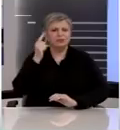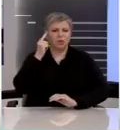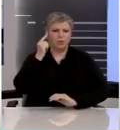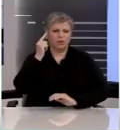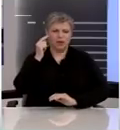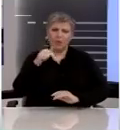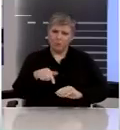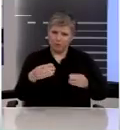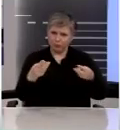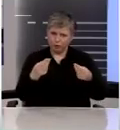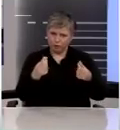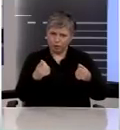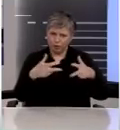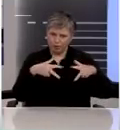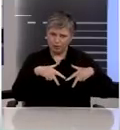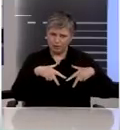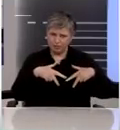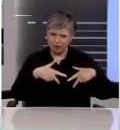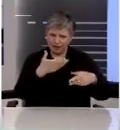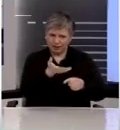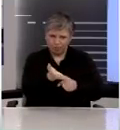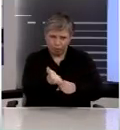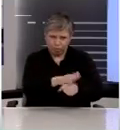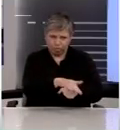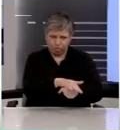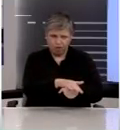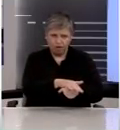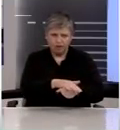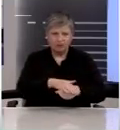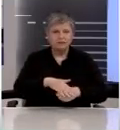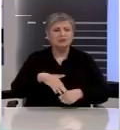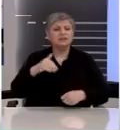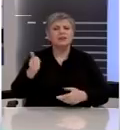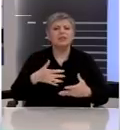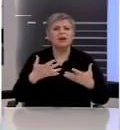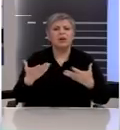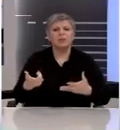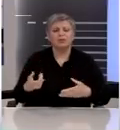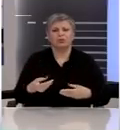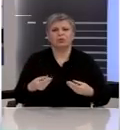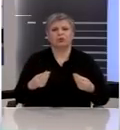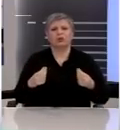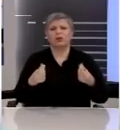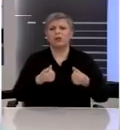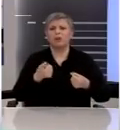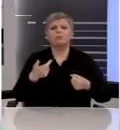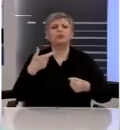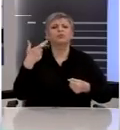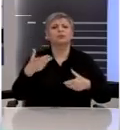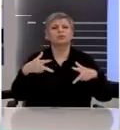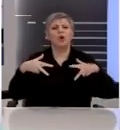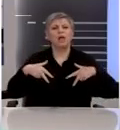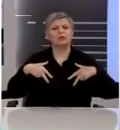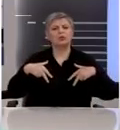πέφτουν οι κυβερνήσεις? Από τους βαρόνους και τους μηχανισμούς παραεξουσίας μέσα στην κρατική